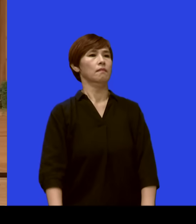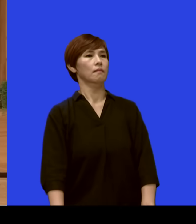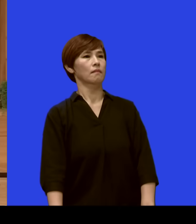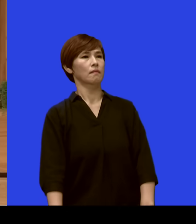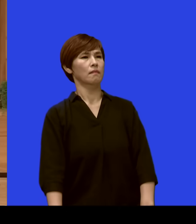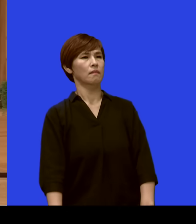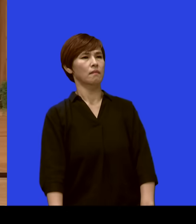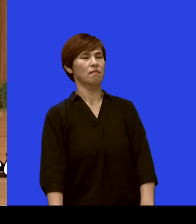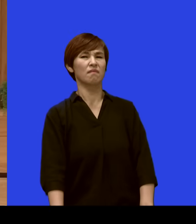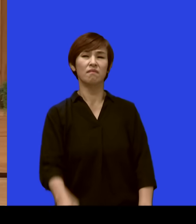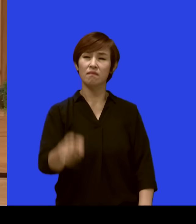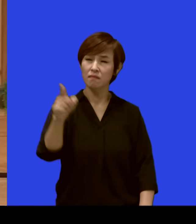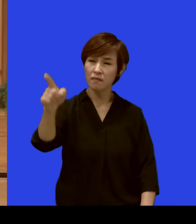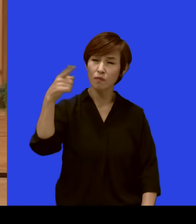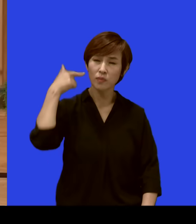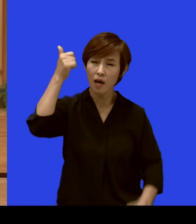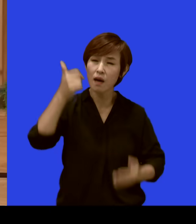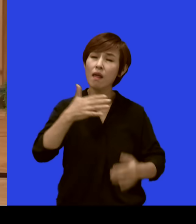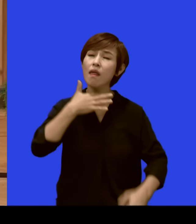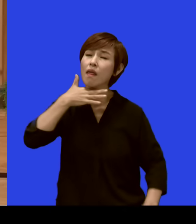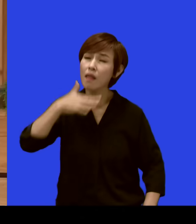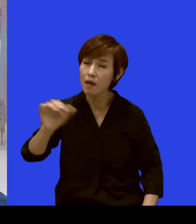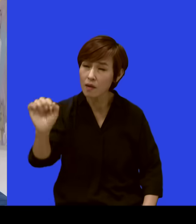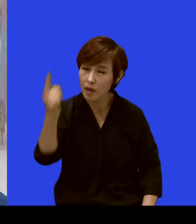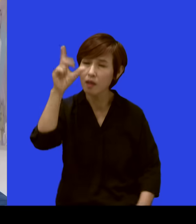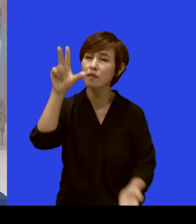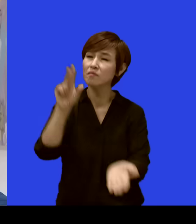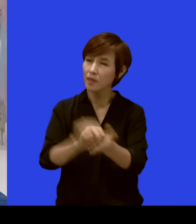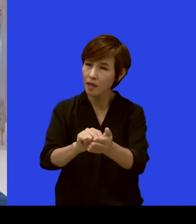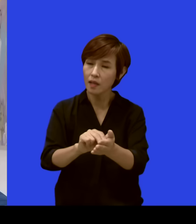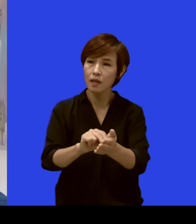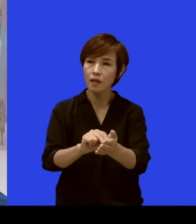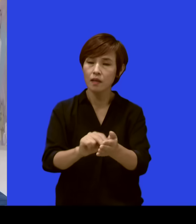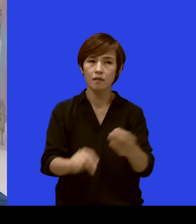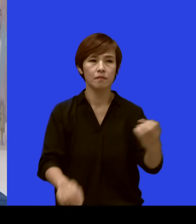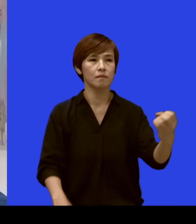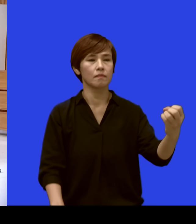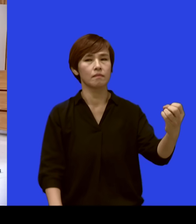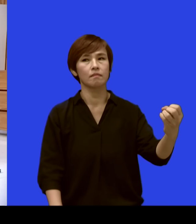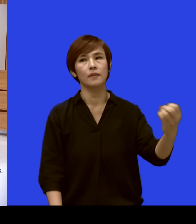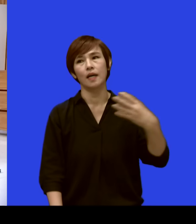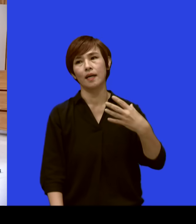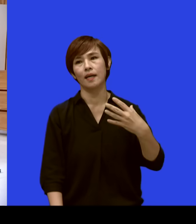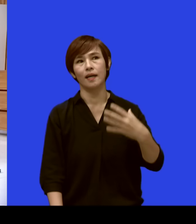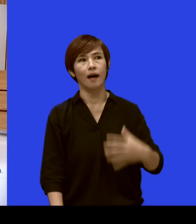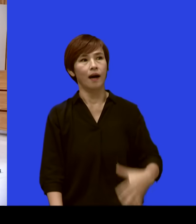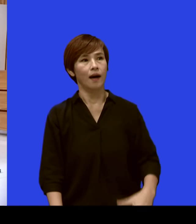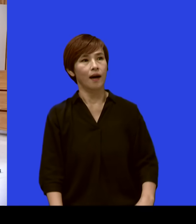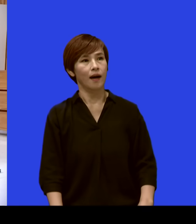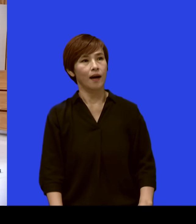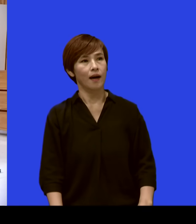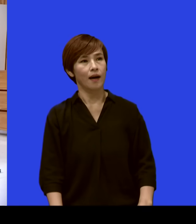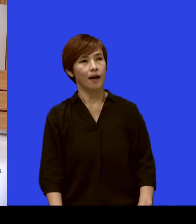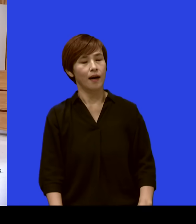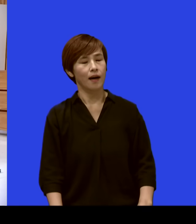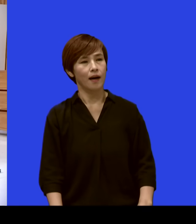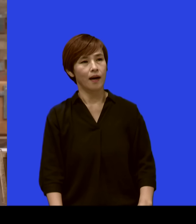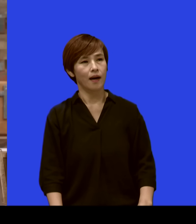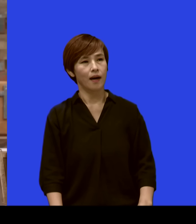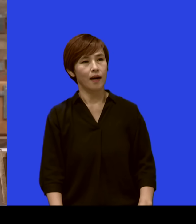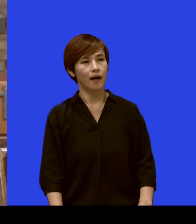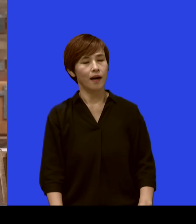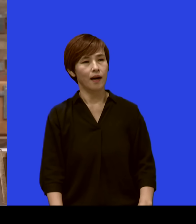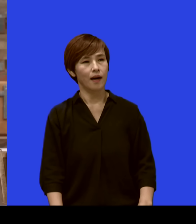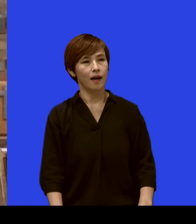그게 아마 당신이 목회를 안 해봤기 때문에 그런 말씀을 함부로 하시는 것 같습니다. 이렇게 얘기 들었어요. 근데 이거 화날 수